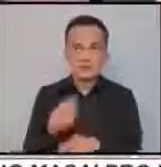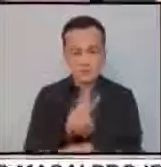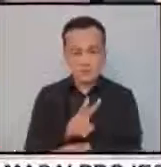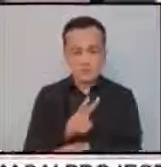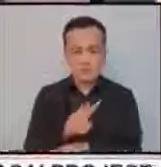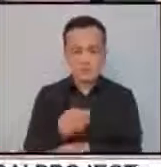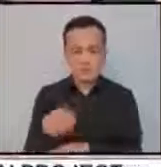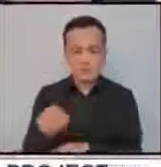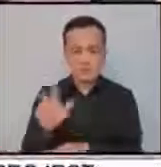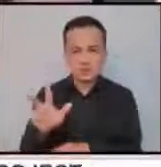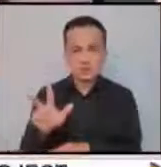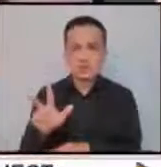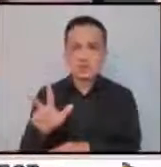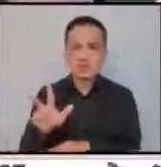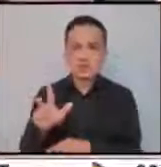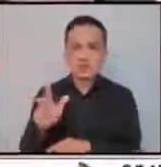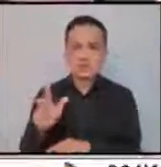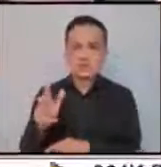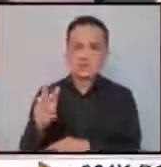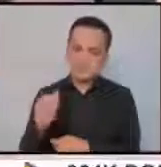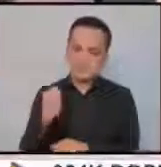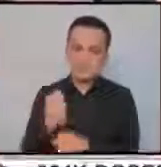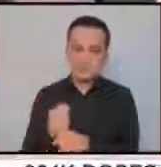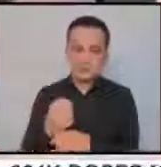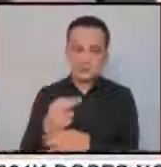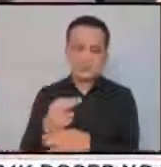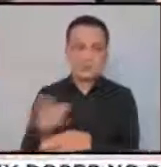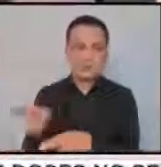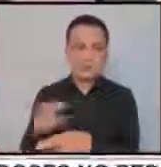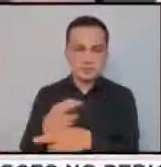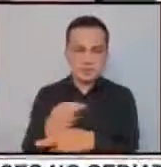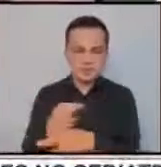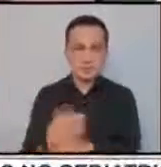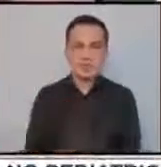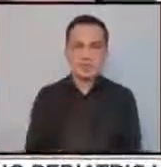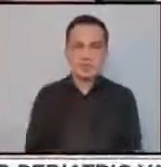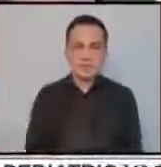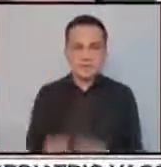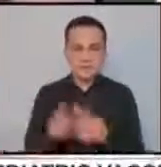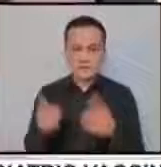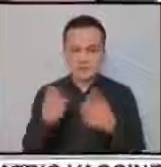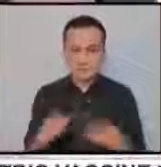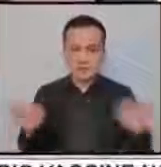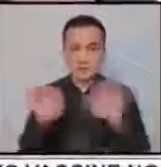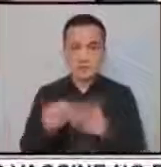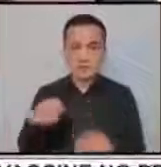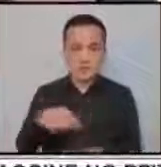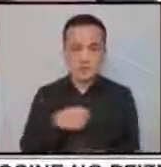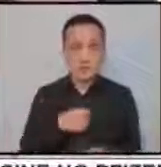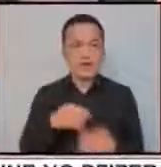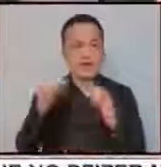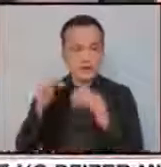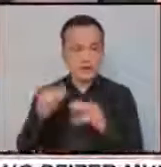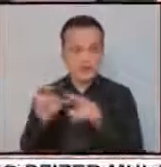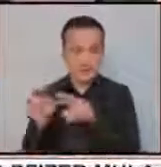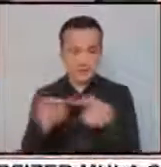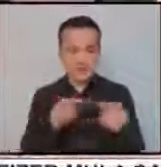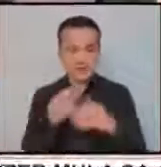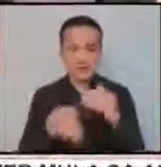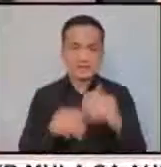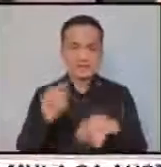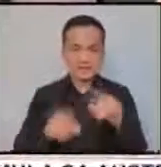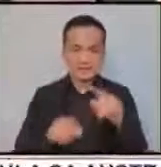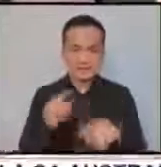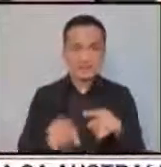mga renovations. So very significant po ito sa amin, at sana po ay makita po namin lahat ng aming mga kaibigan, ng aming